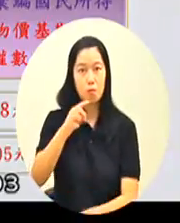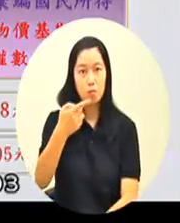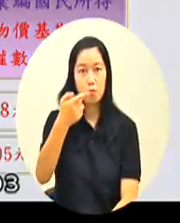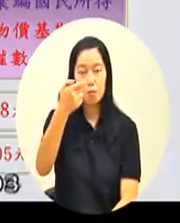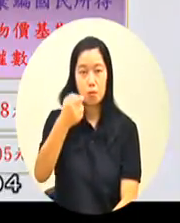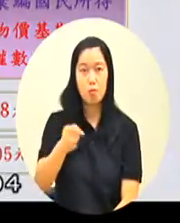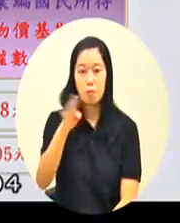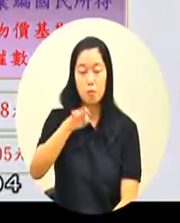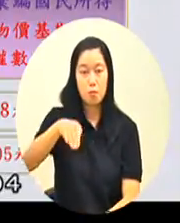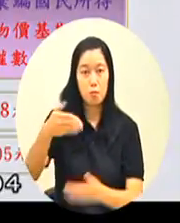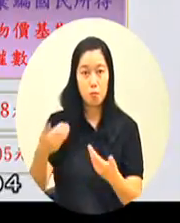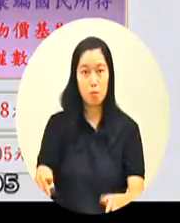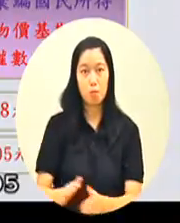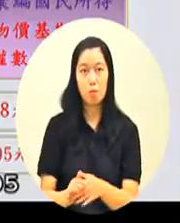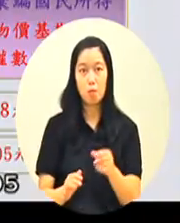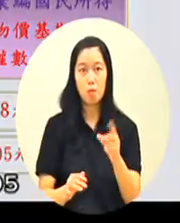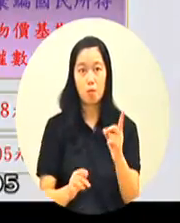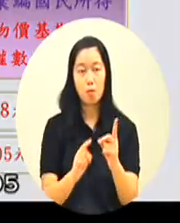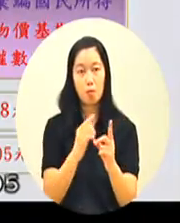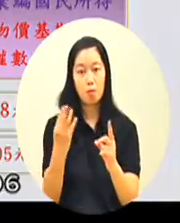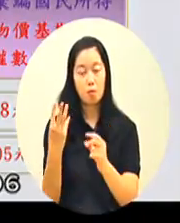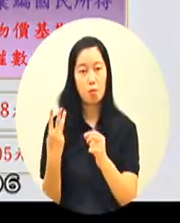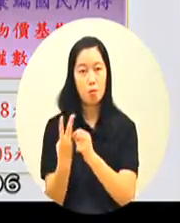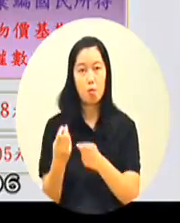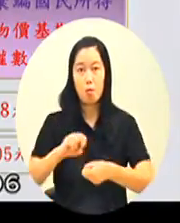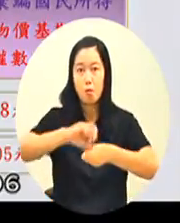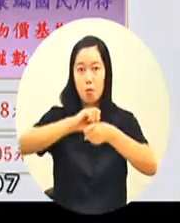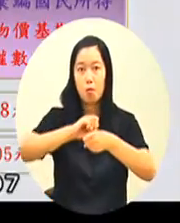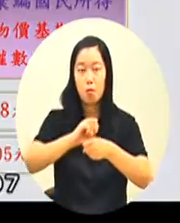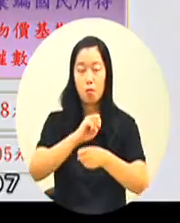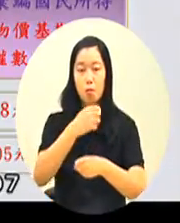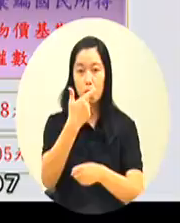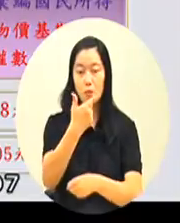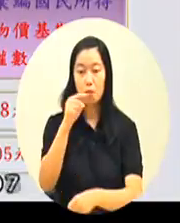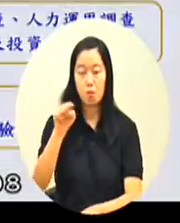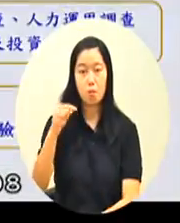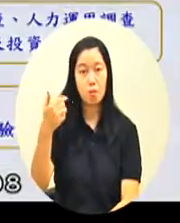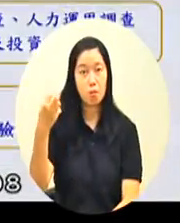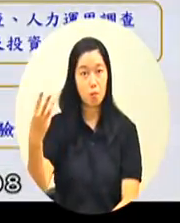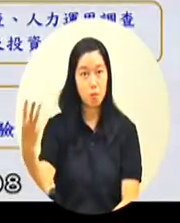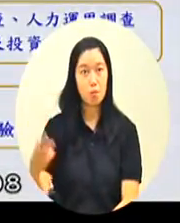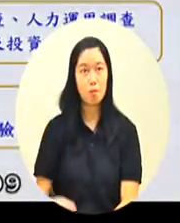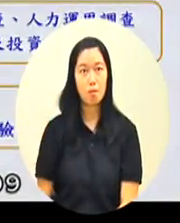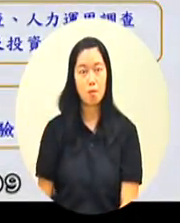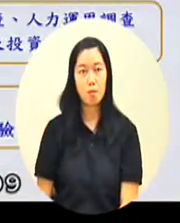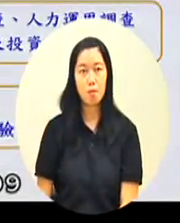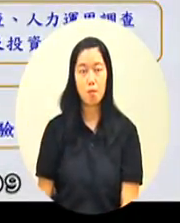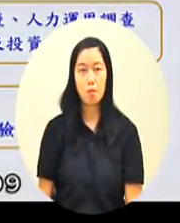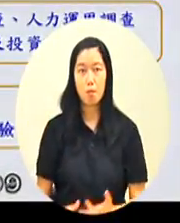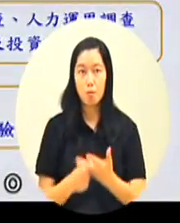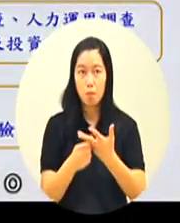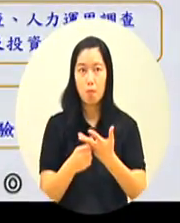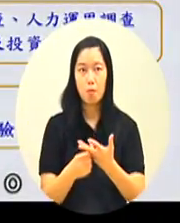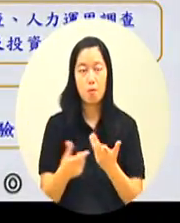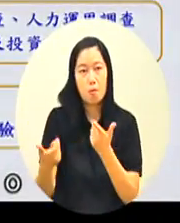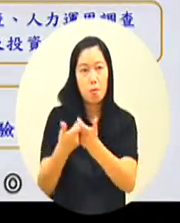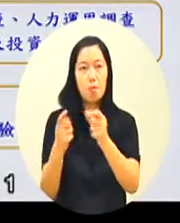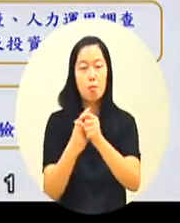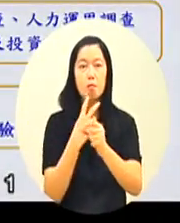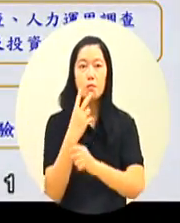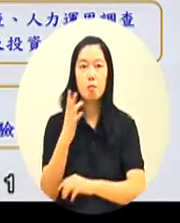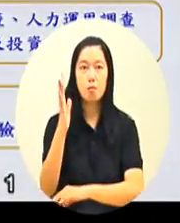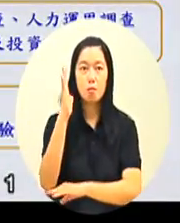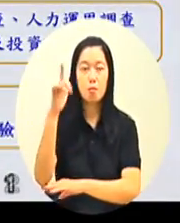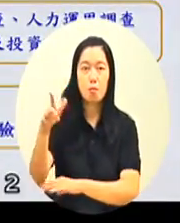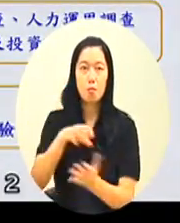较103年度增加了6.33%。第八，关于配合中央办理的各项统